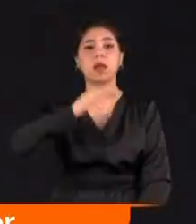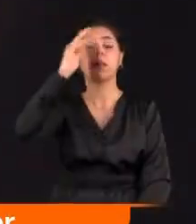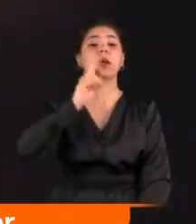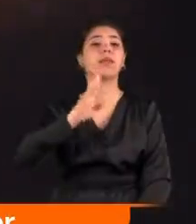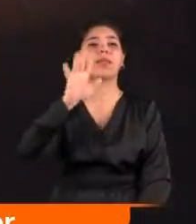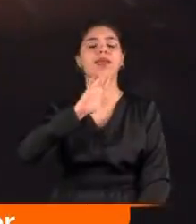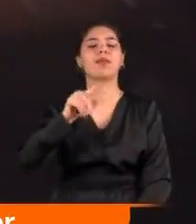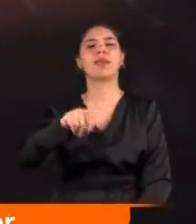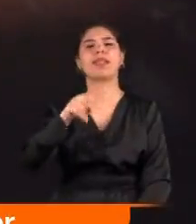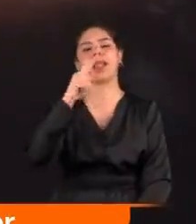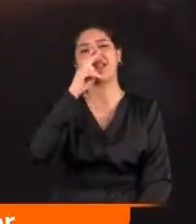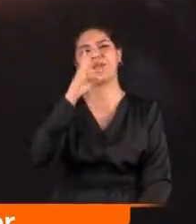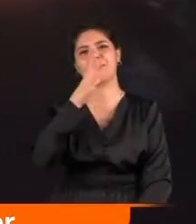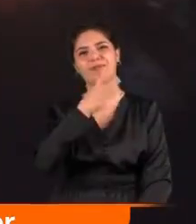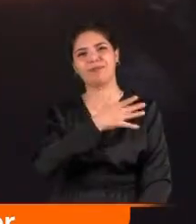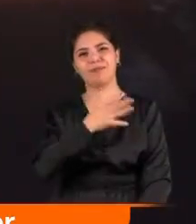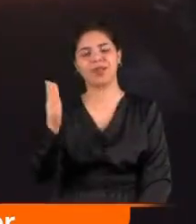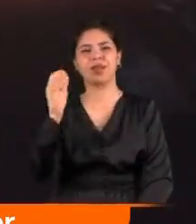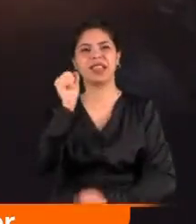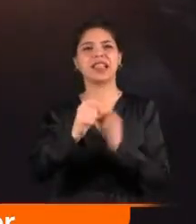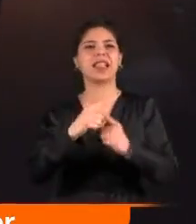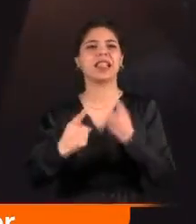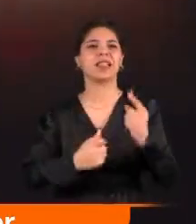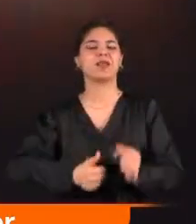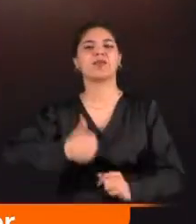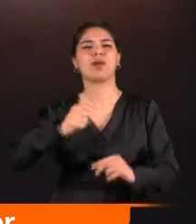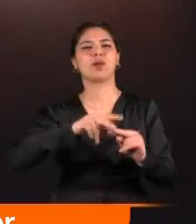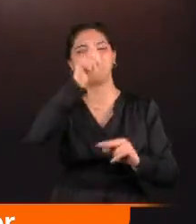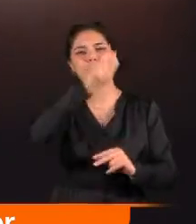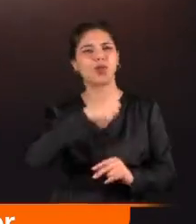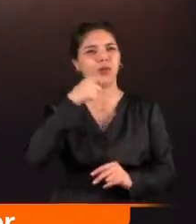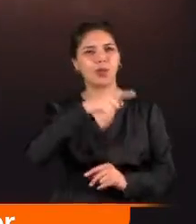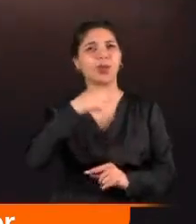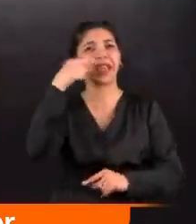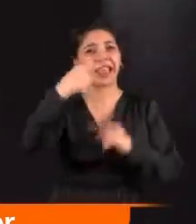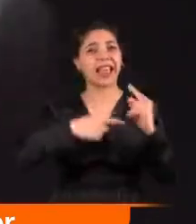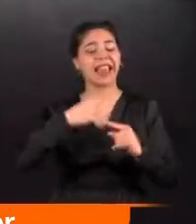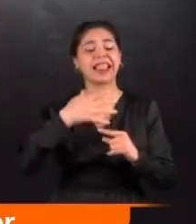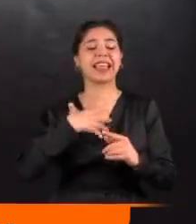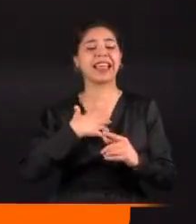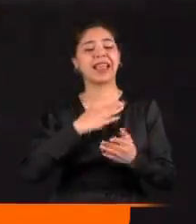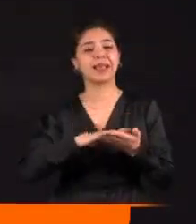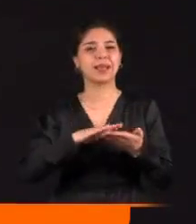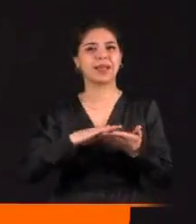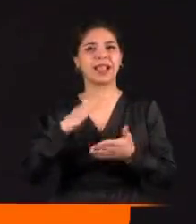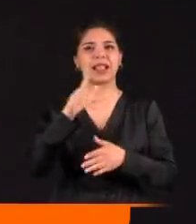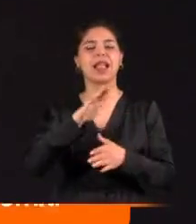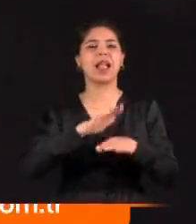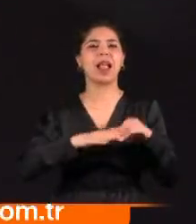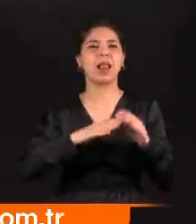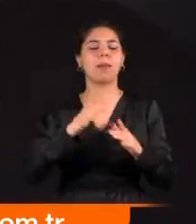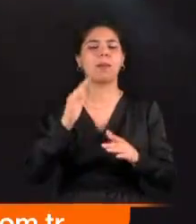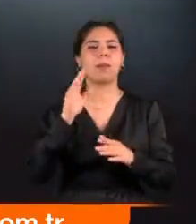Bayram temizliği bizde adettendir biliyorsunuz. Sanayi ve Teknoloji Bakanı Mustafa Varank da bu geleneği şöyle uyarladı. Eline süngerini